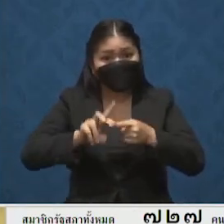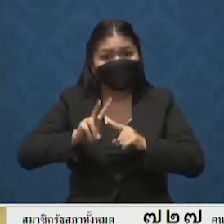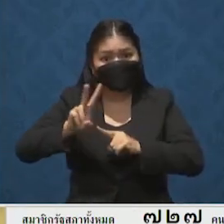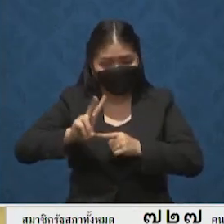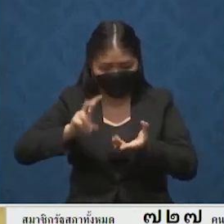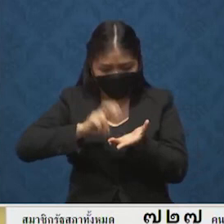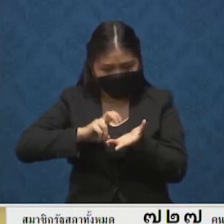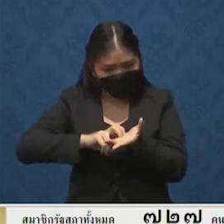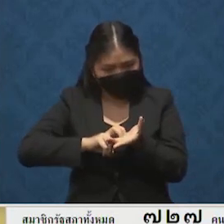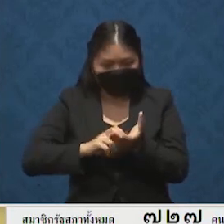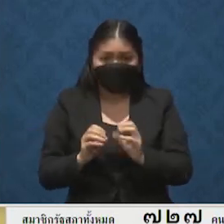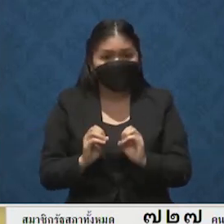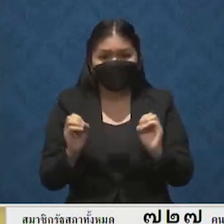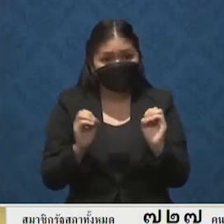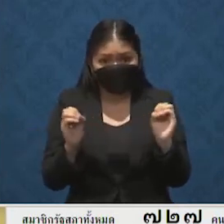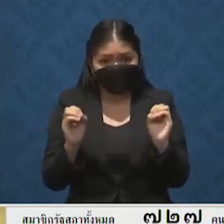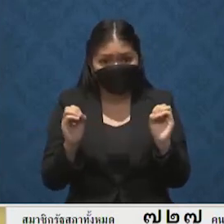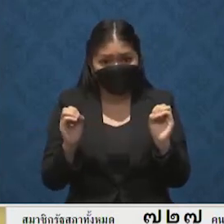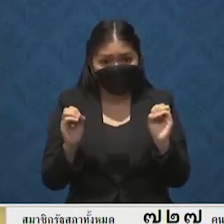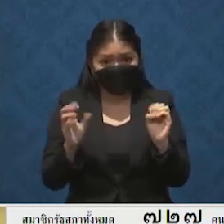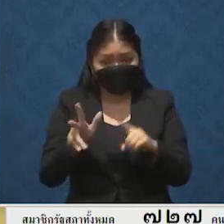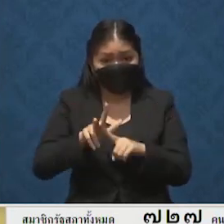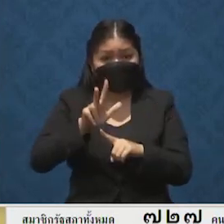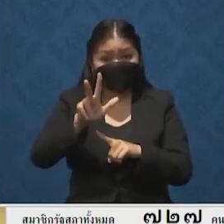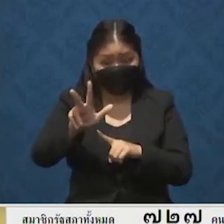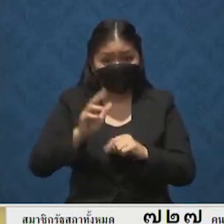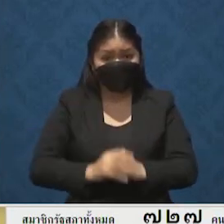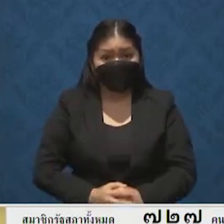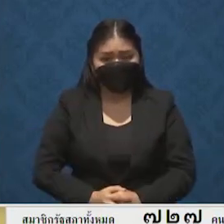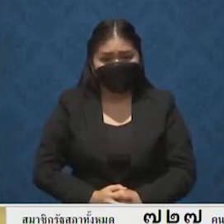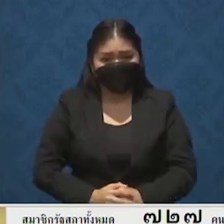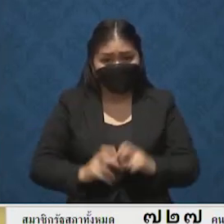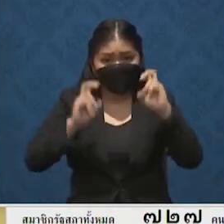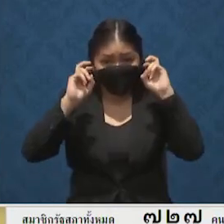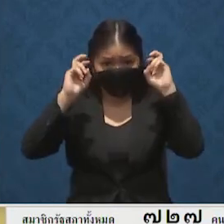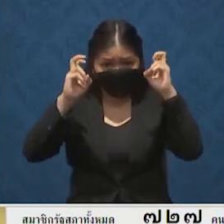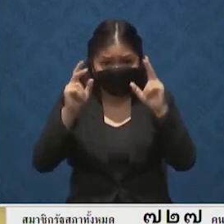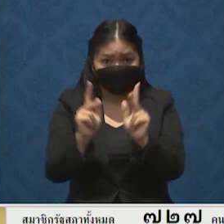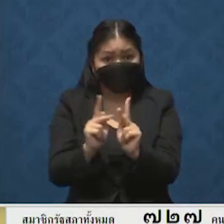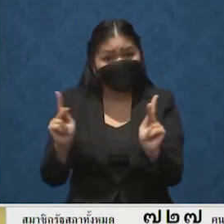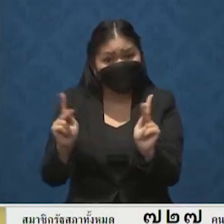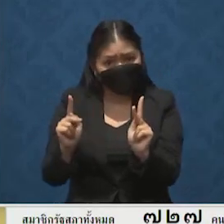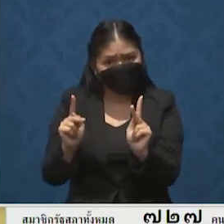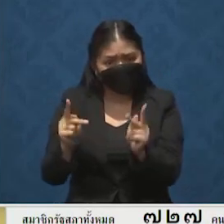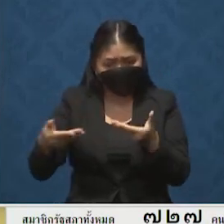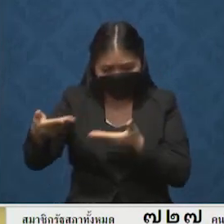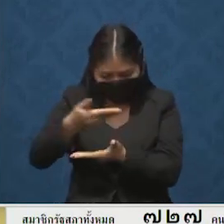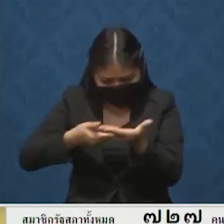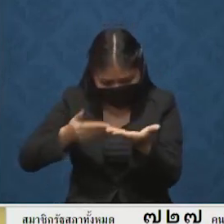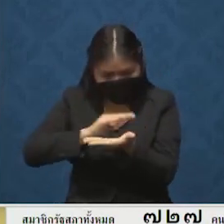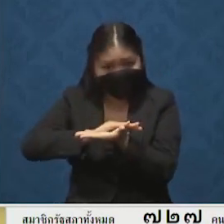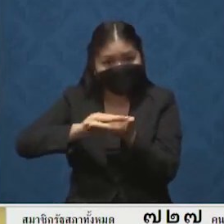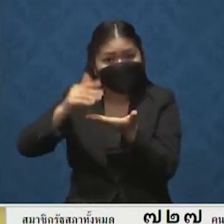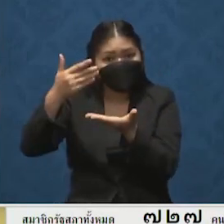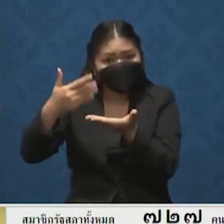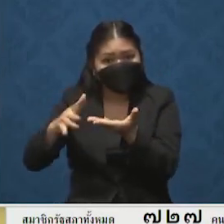วันนี้ไม่มีครับระเบียบวาระที่3เรื่องที่คณะกรรมการพิจารณาเสร็จแล้วร่างพระ